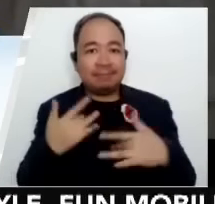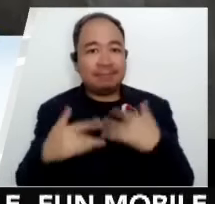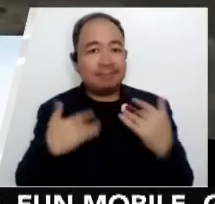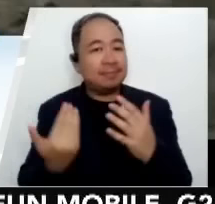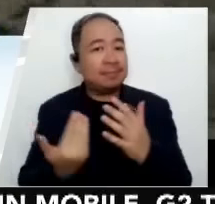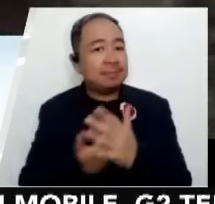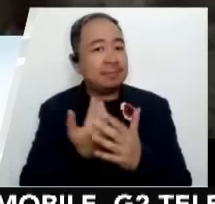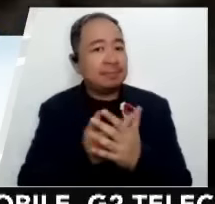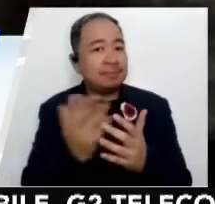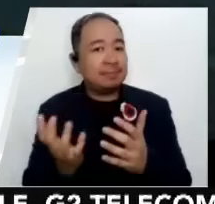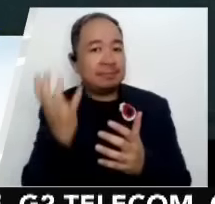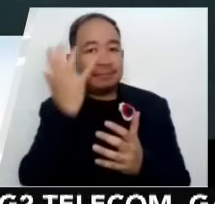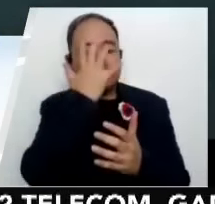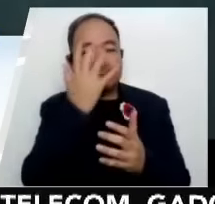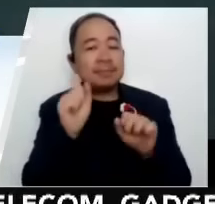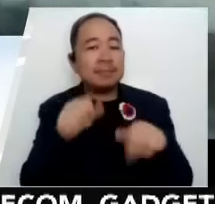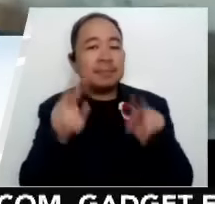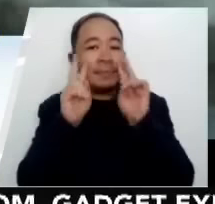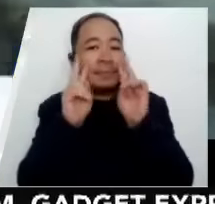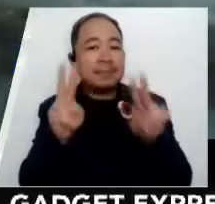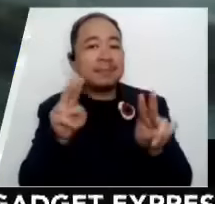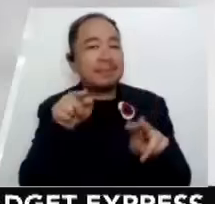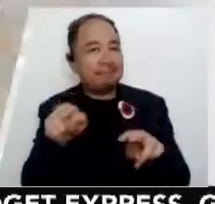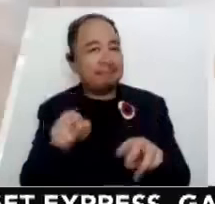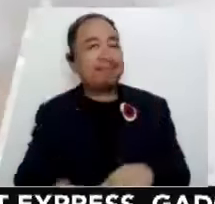na matutuklasan ng viewers.